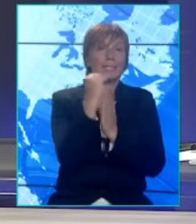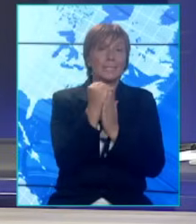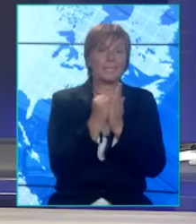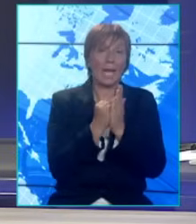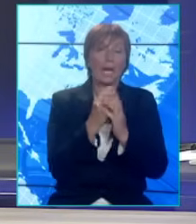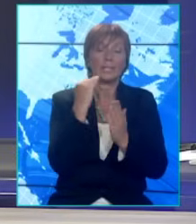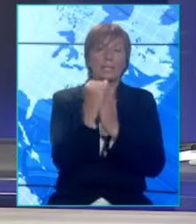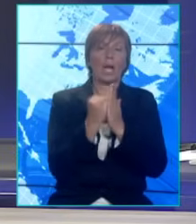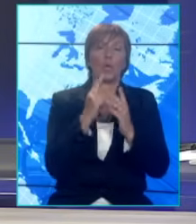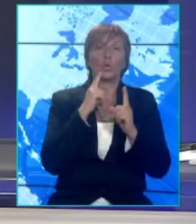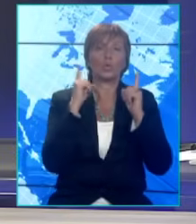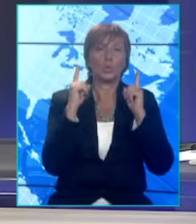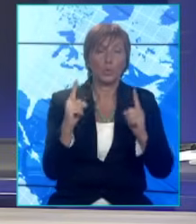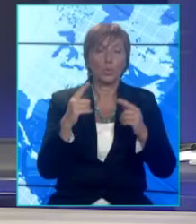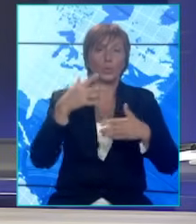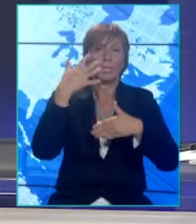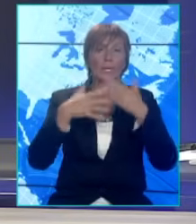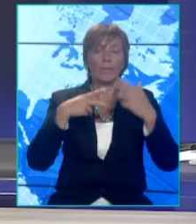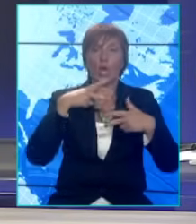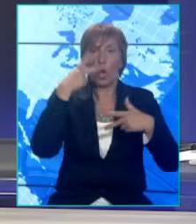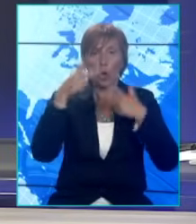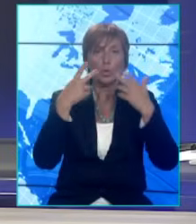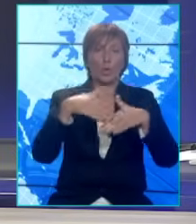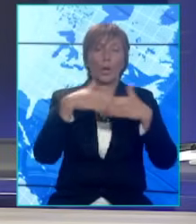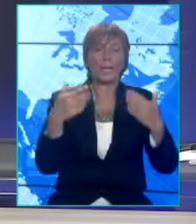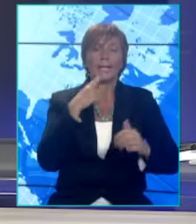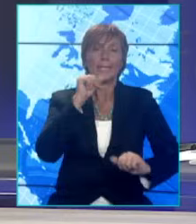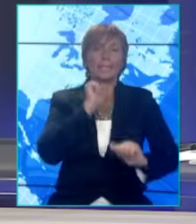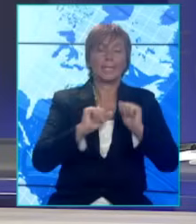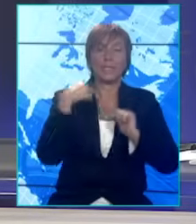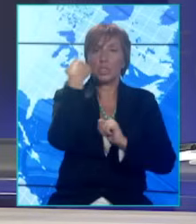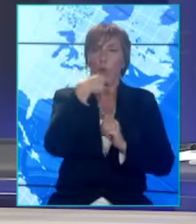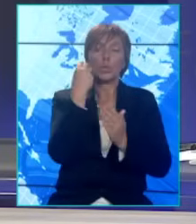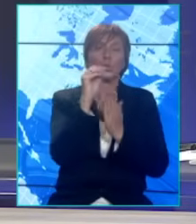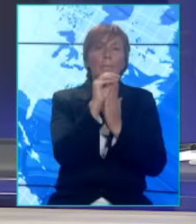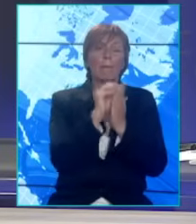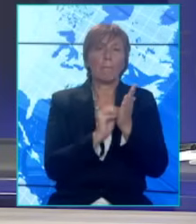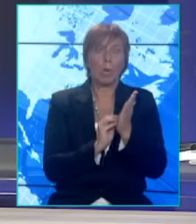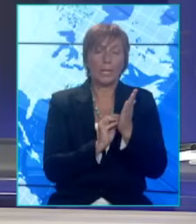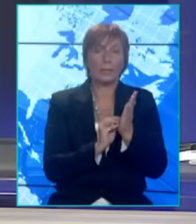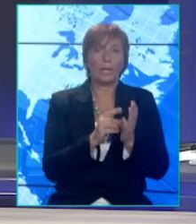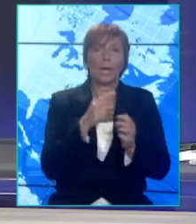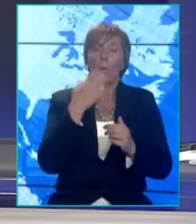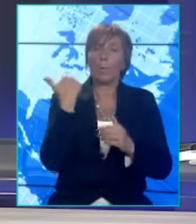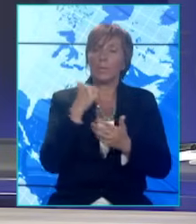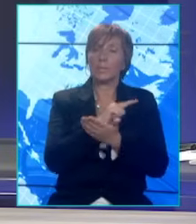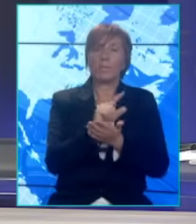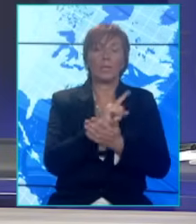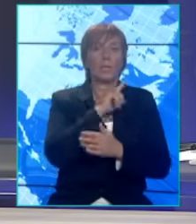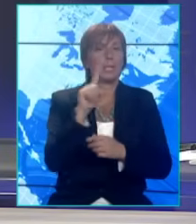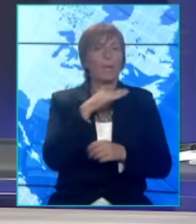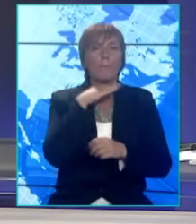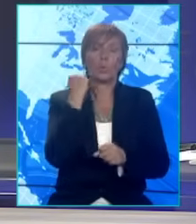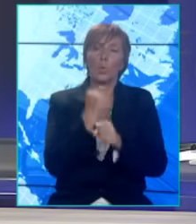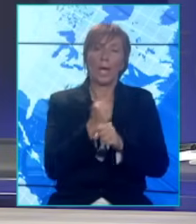varam, Zakon o sudu, VSTV-u, kontroli granica i zaštiti osobnih podataka. U posljednje vrijeme nije se mnogo radilo na tome.